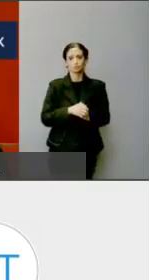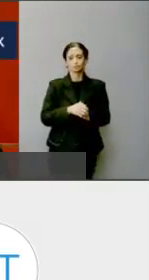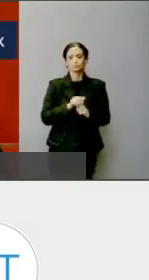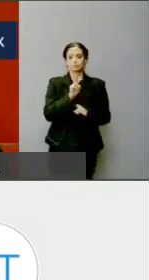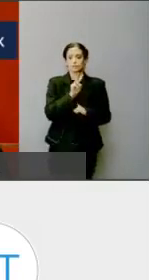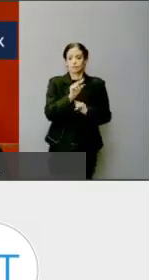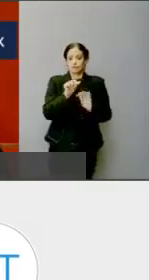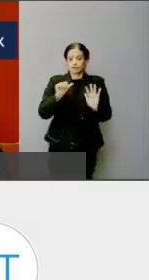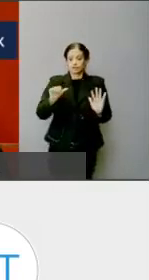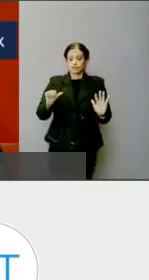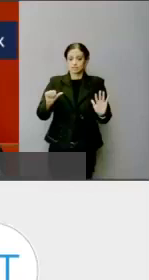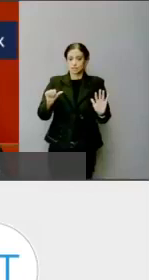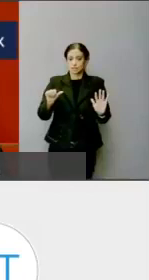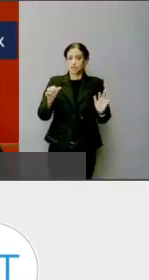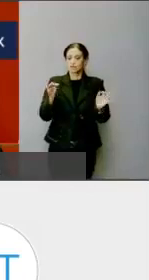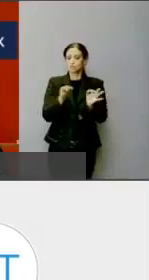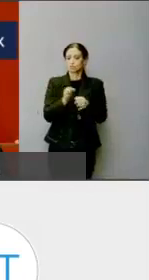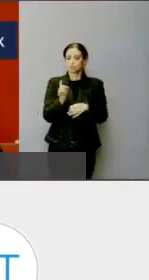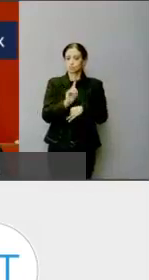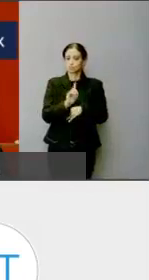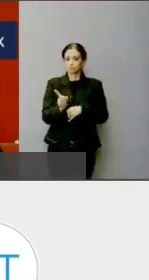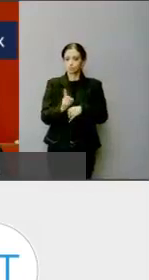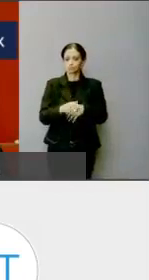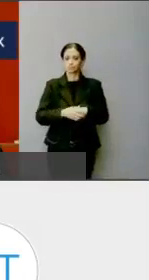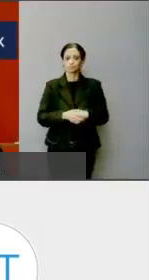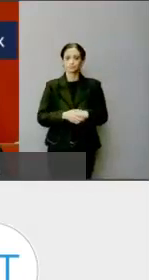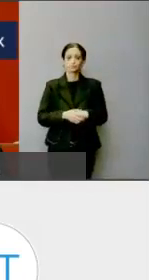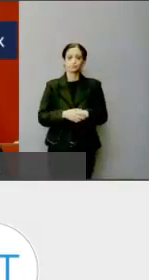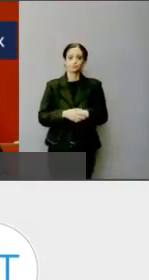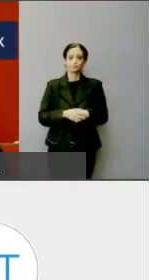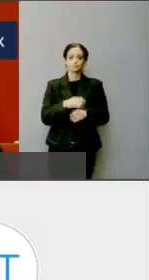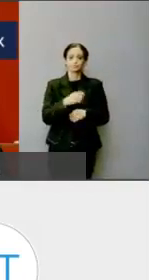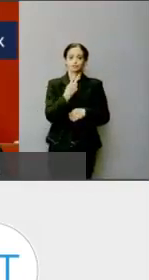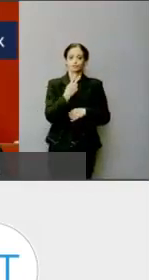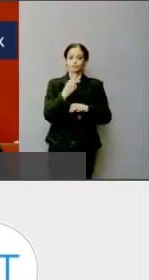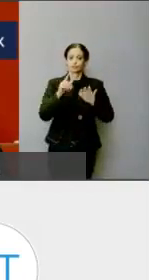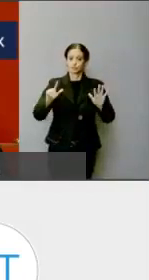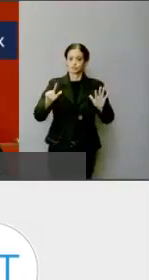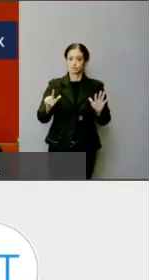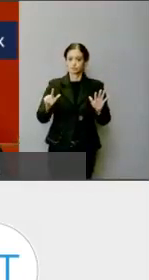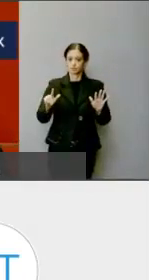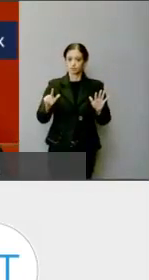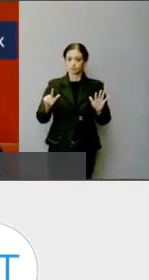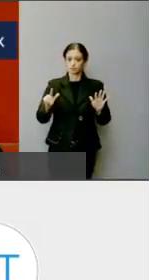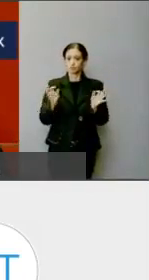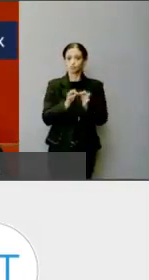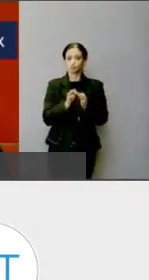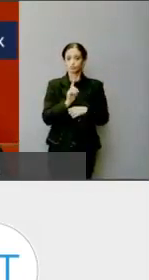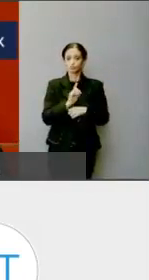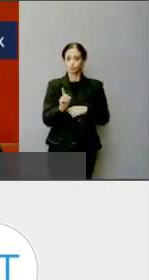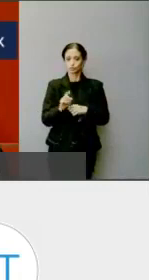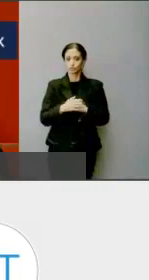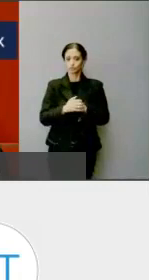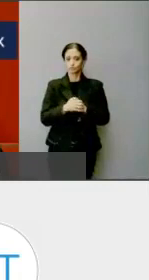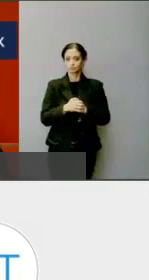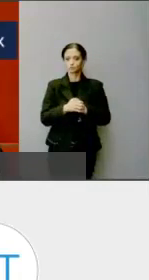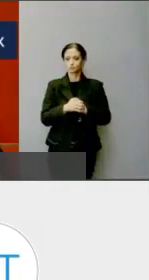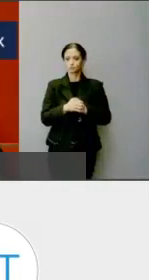26 non favorevole 27 non favorevole